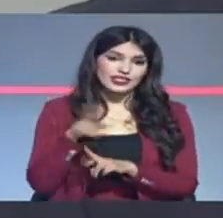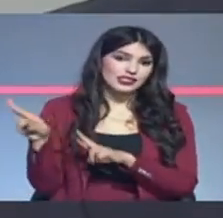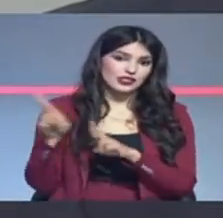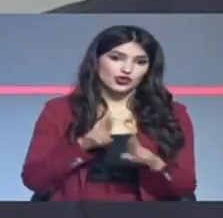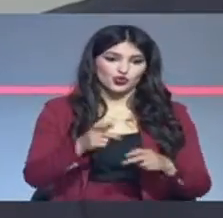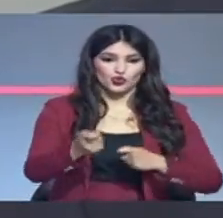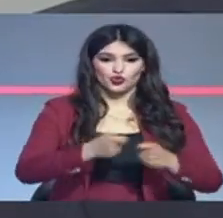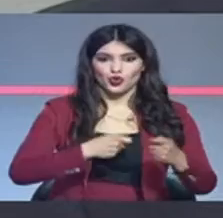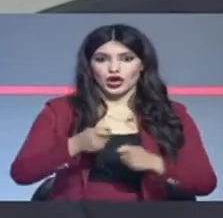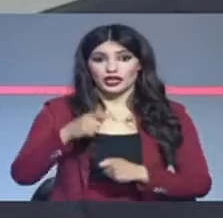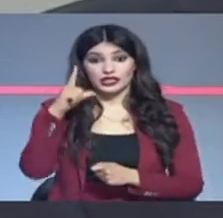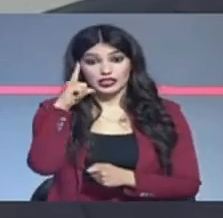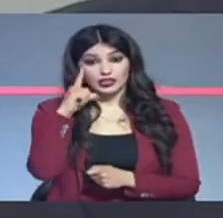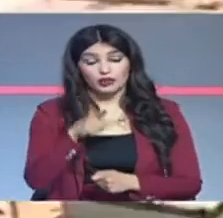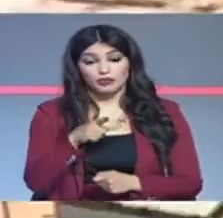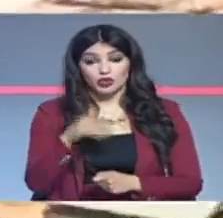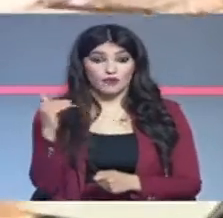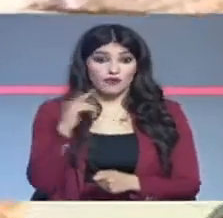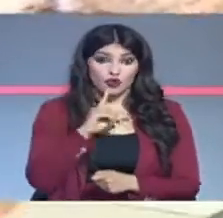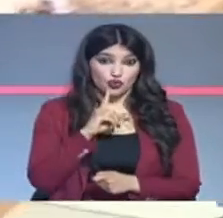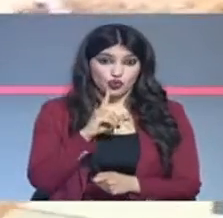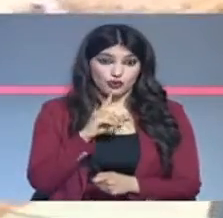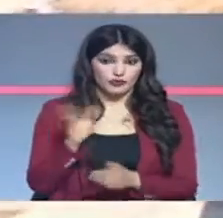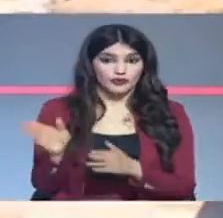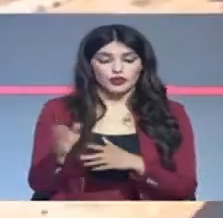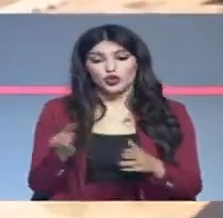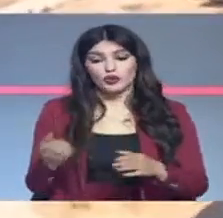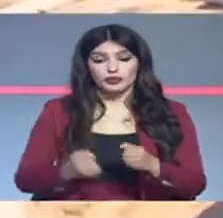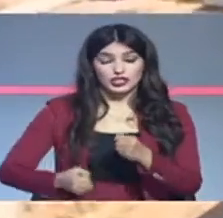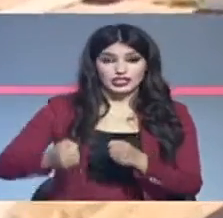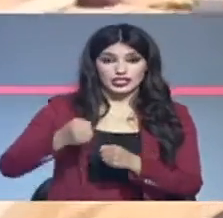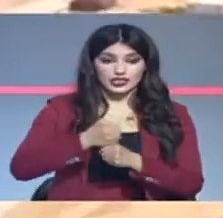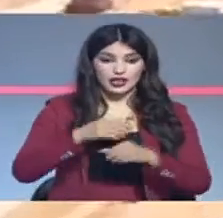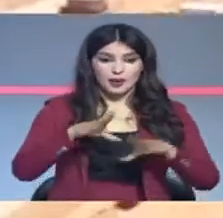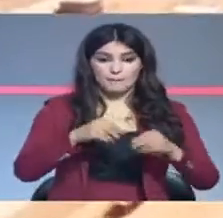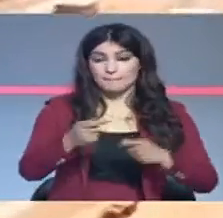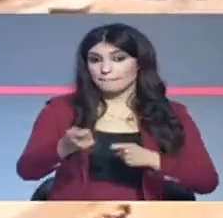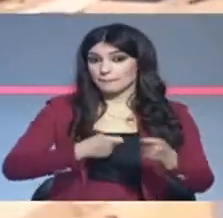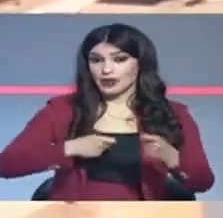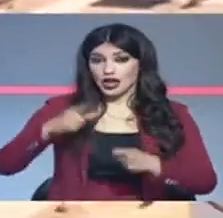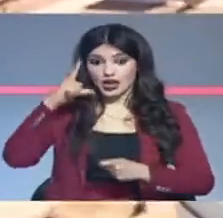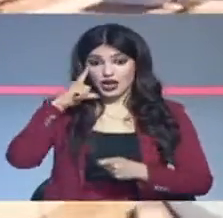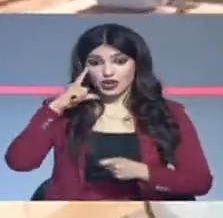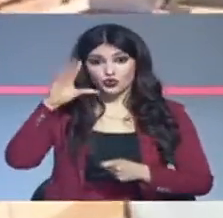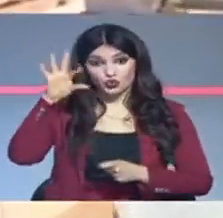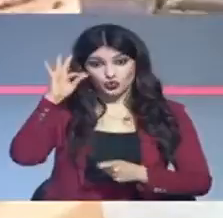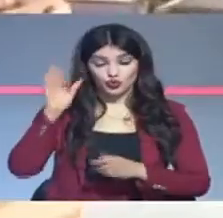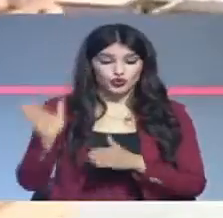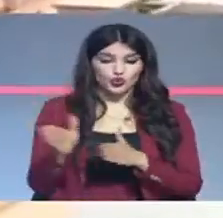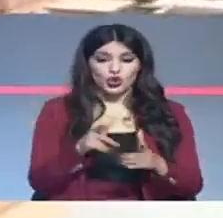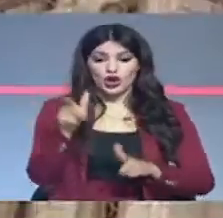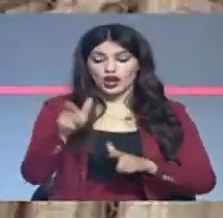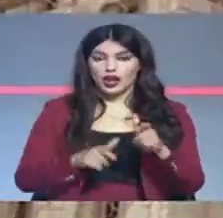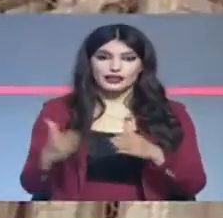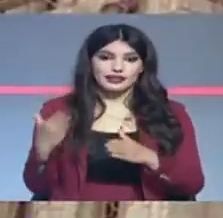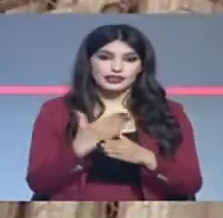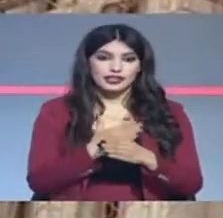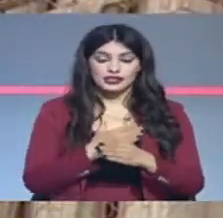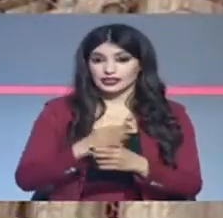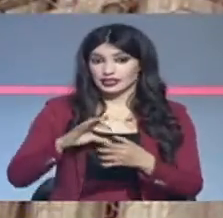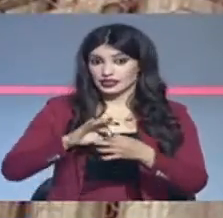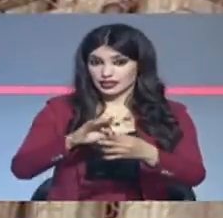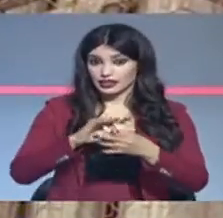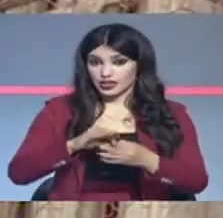الرجوع انا مش لا تسرعوا لاعاده تم وقع في السوق الليبيه تعملوا اطراف عديده على تعزيز التعاون الاقتصادي